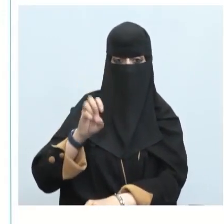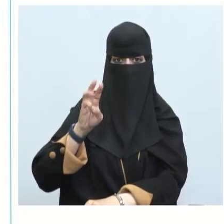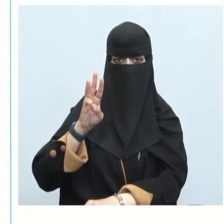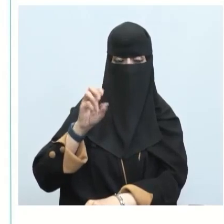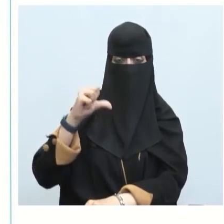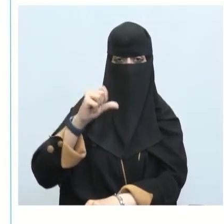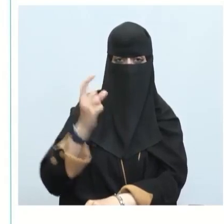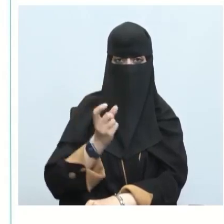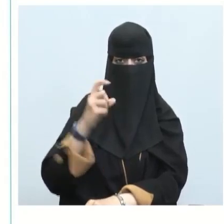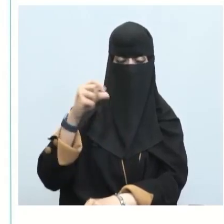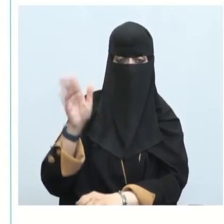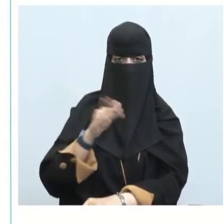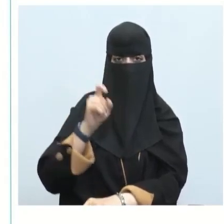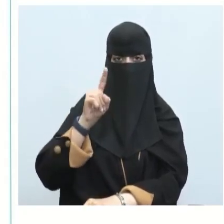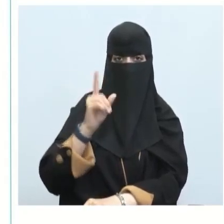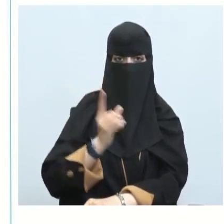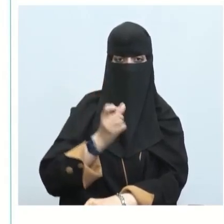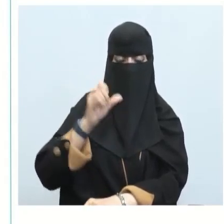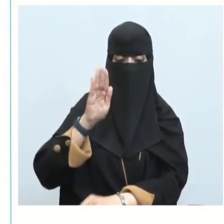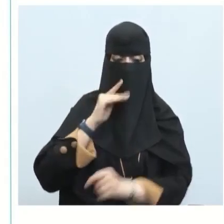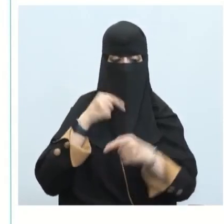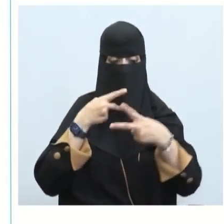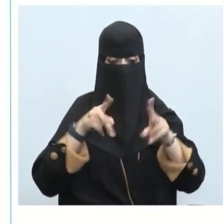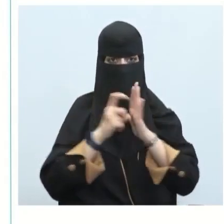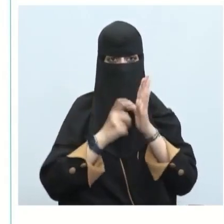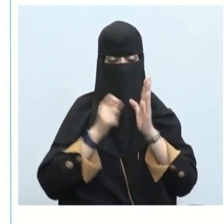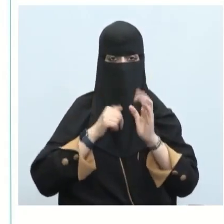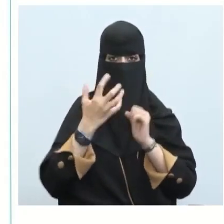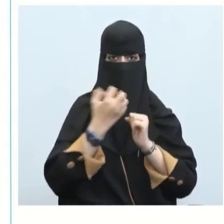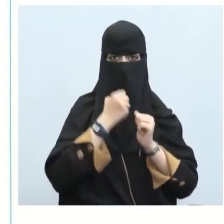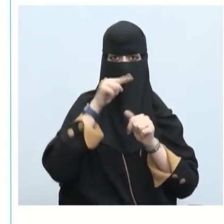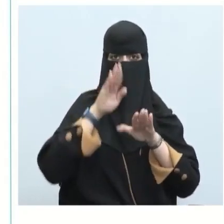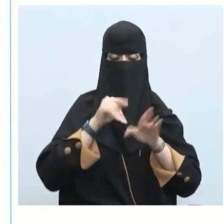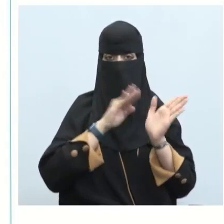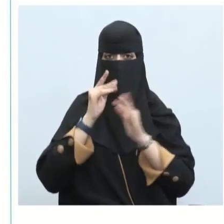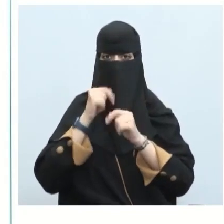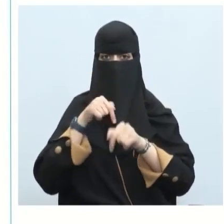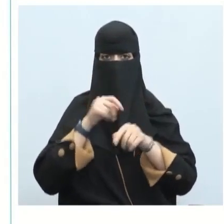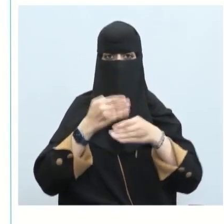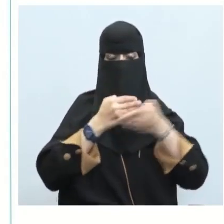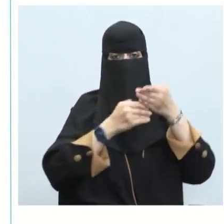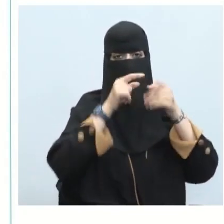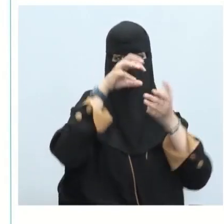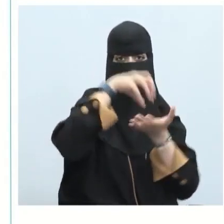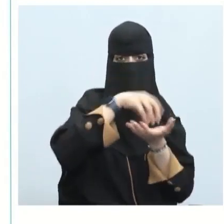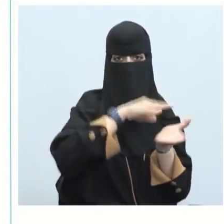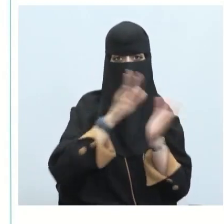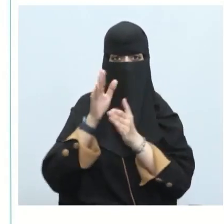اداره المحتوى مفتوح المصدر يمكن مالكي المتاجر من انشاء